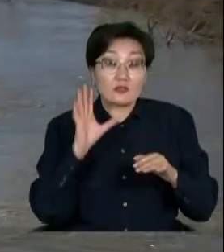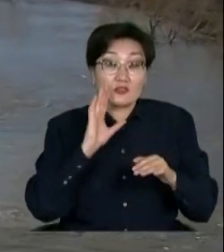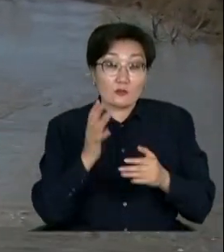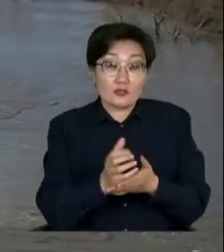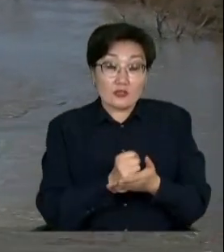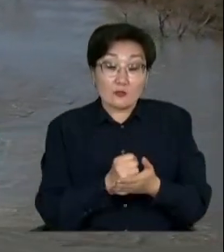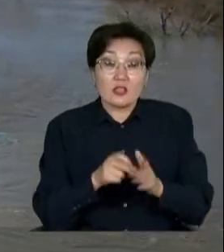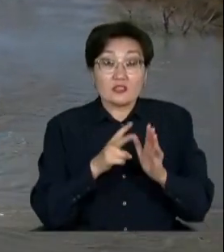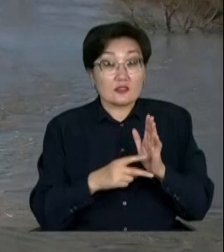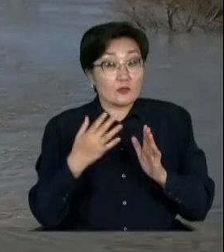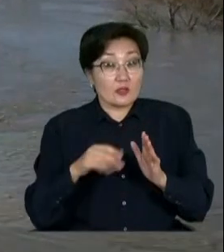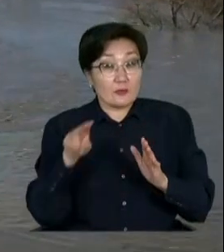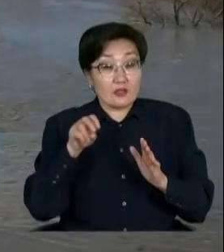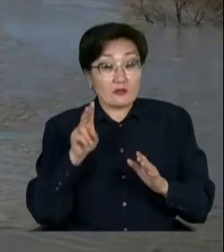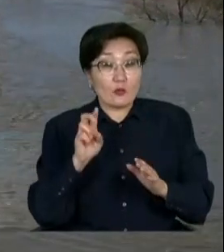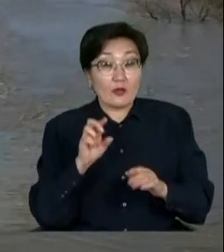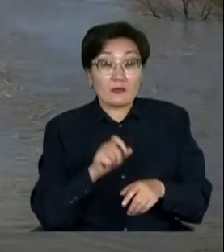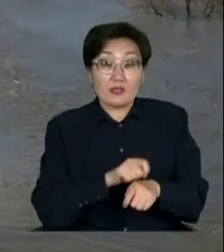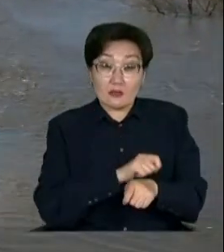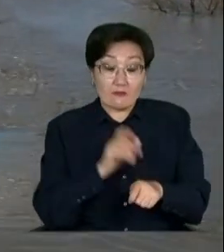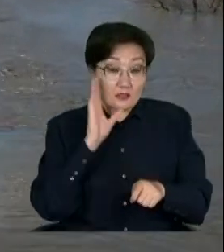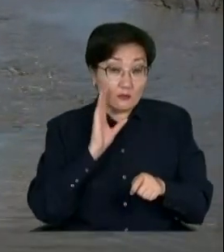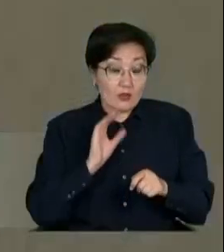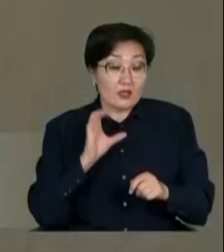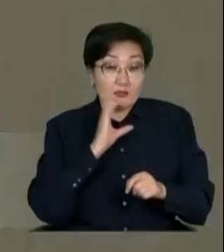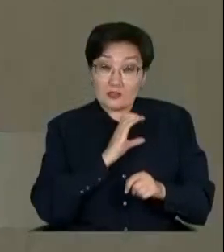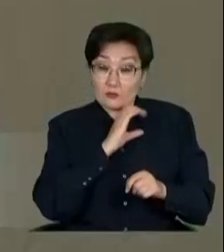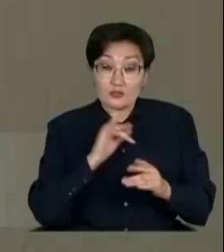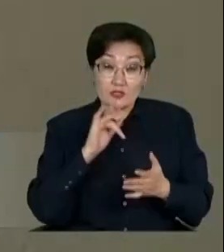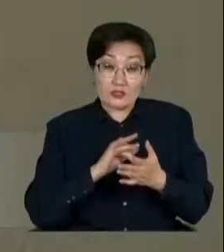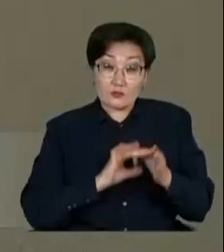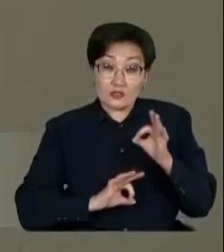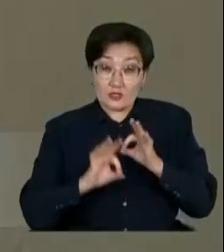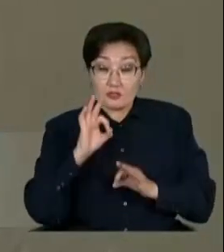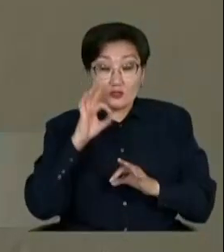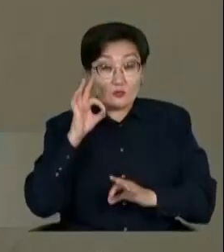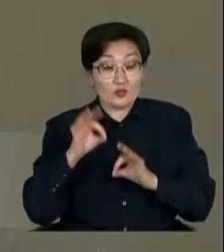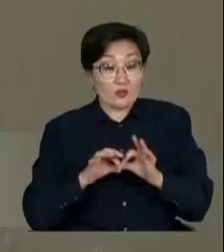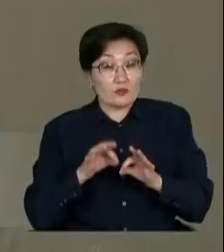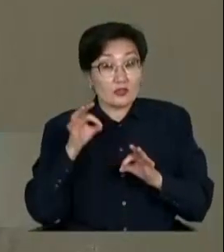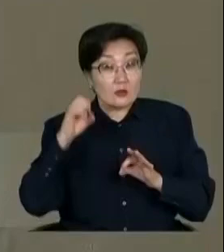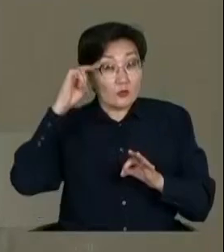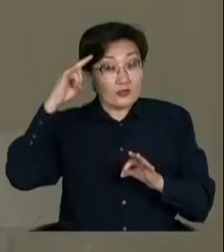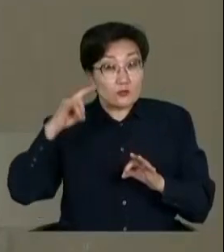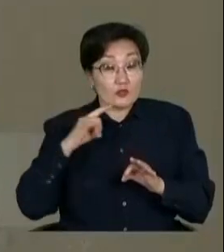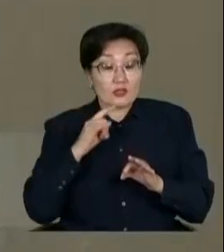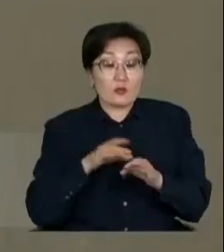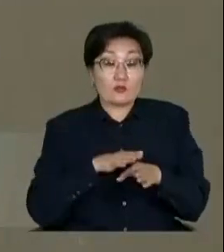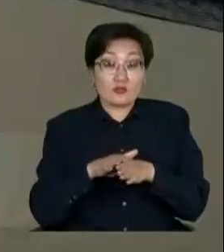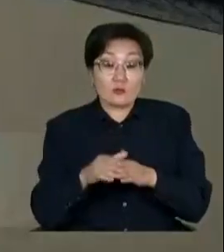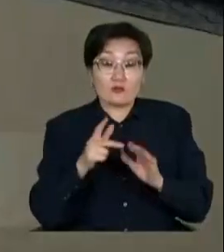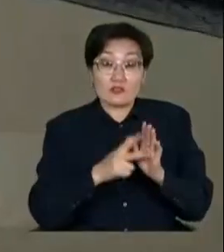удалось собрать 75 миллиардов кубометров воды. В северных, центральных, восточных и западных регионах Казахстана они наполнены